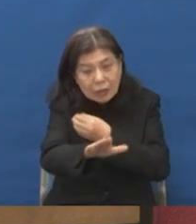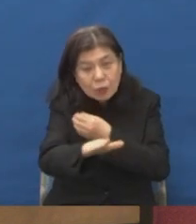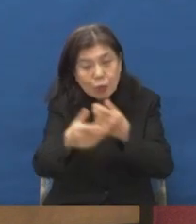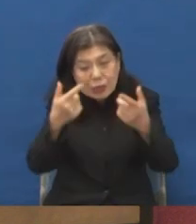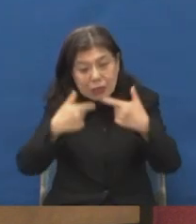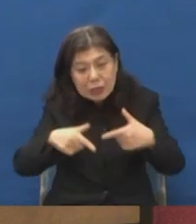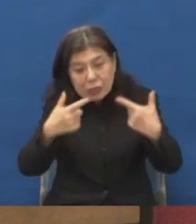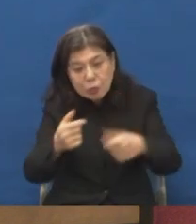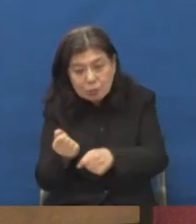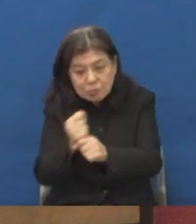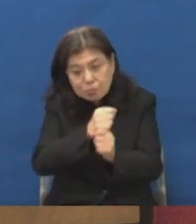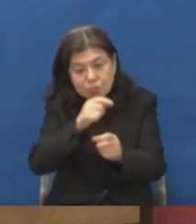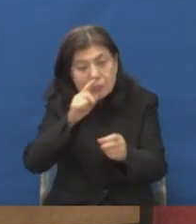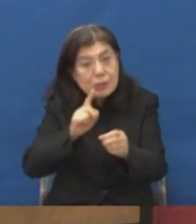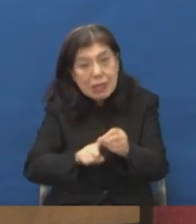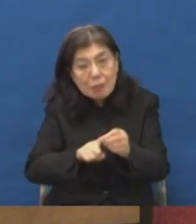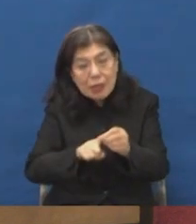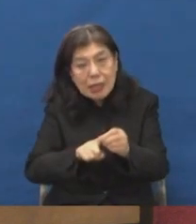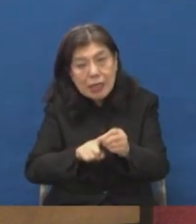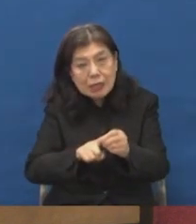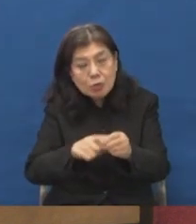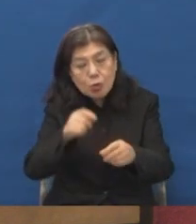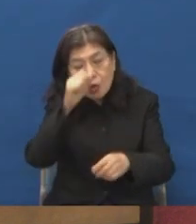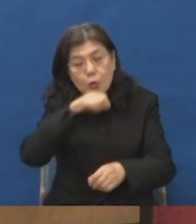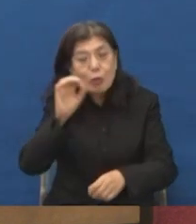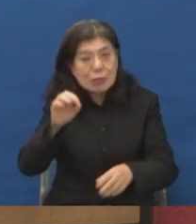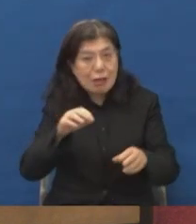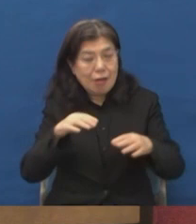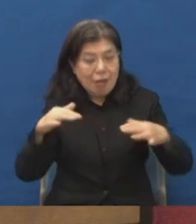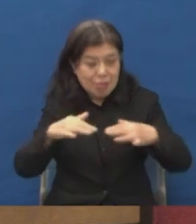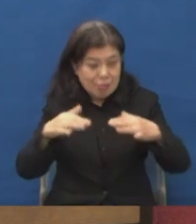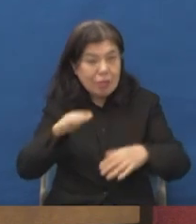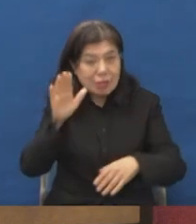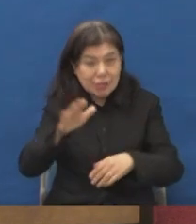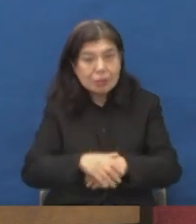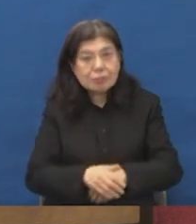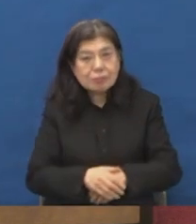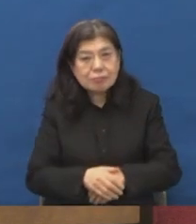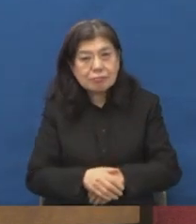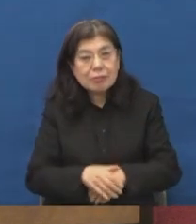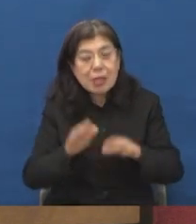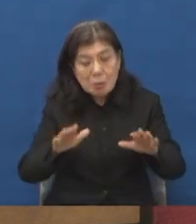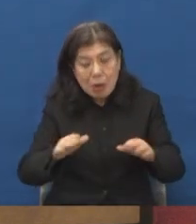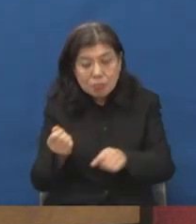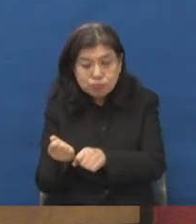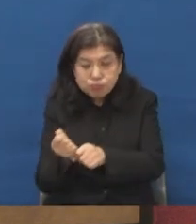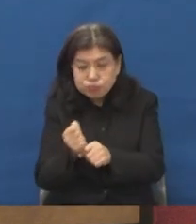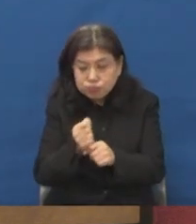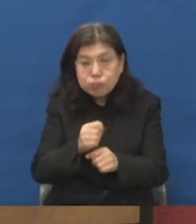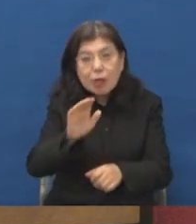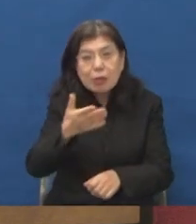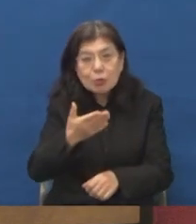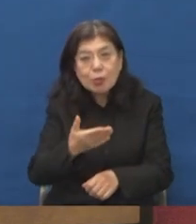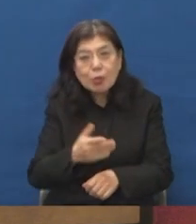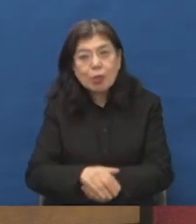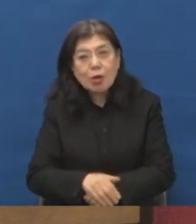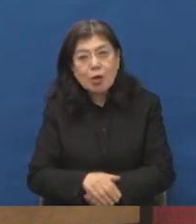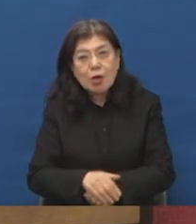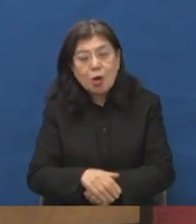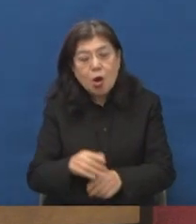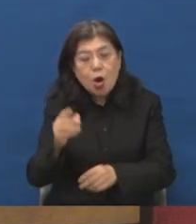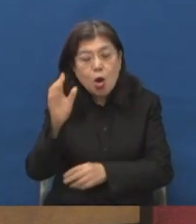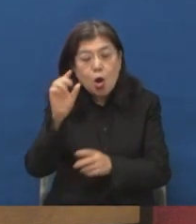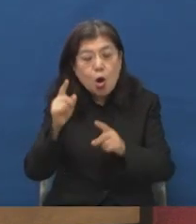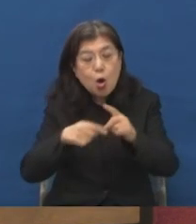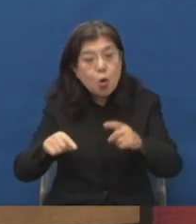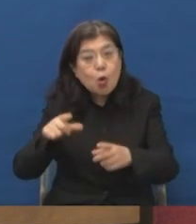ました。財政状況は改善の傾向はあるものの、一方で公債償還基金の必